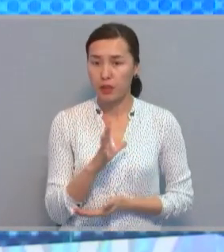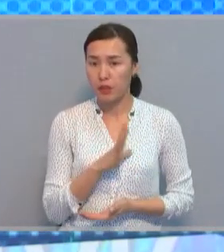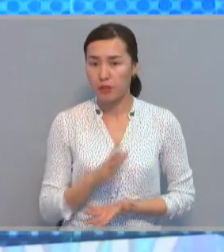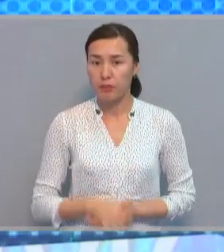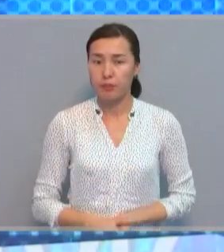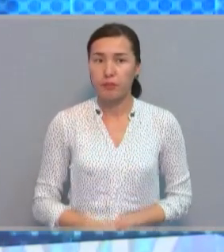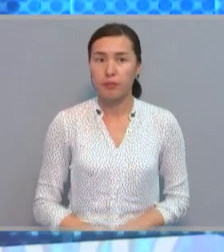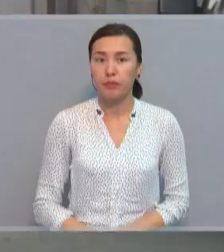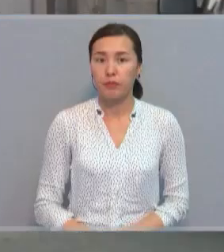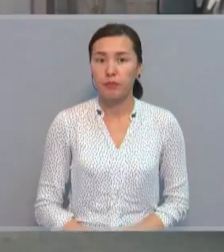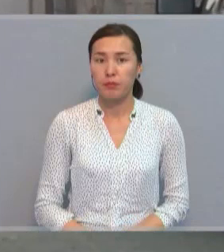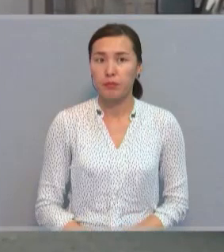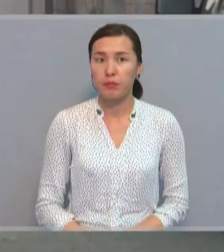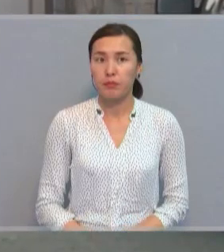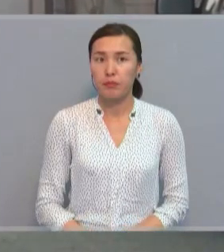біткен дейді.